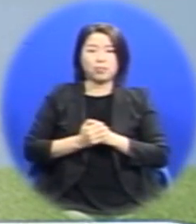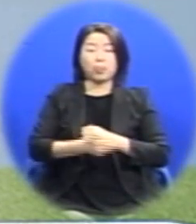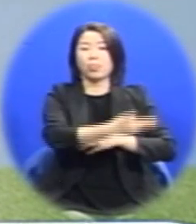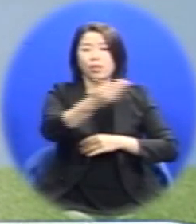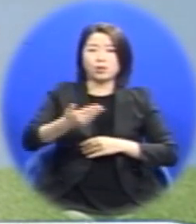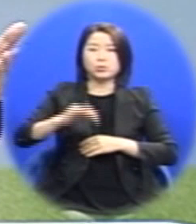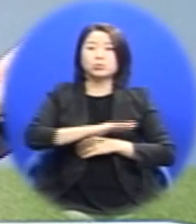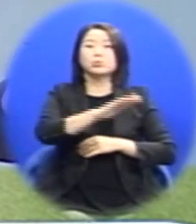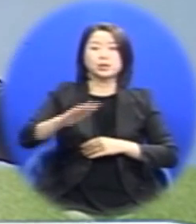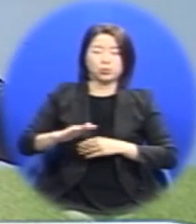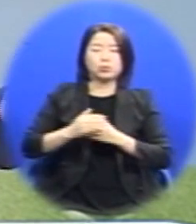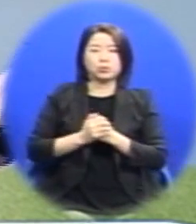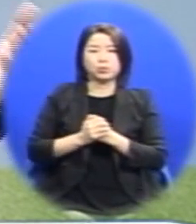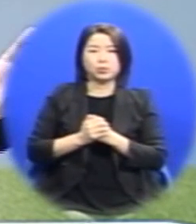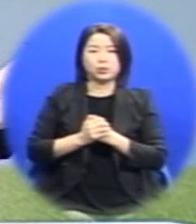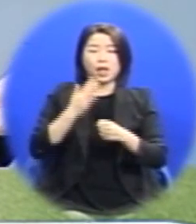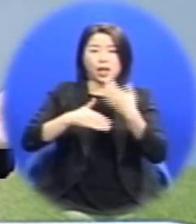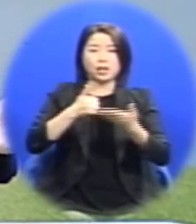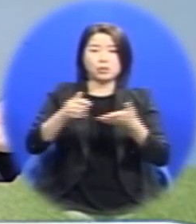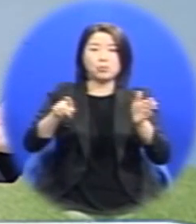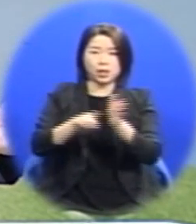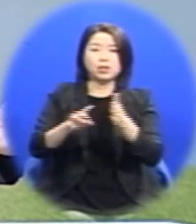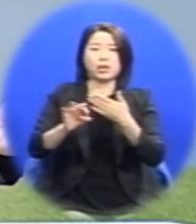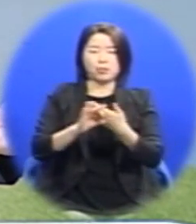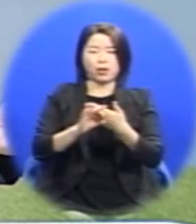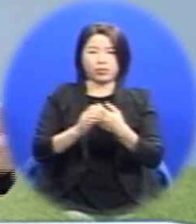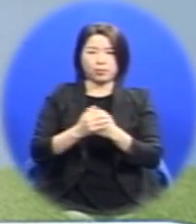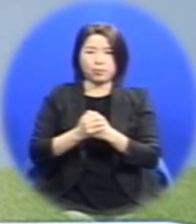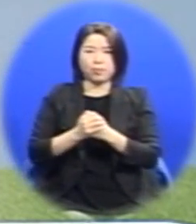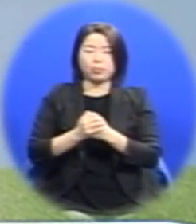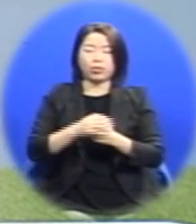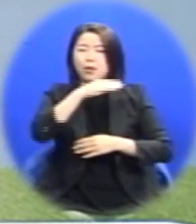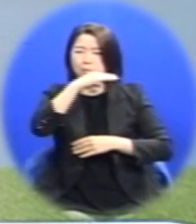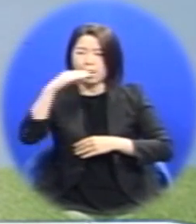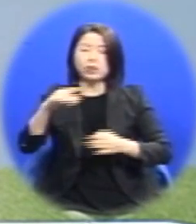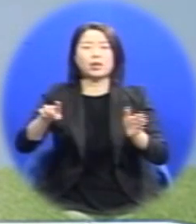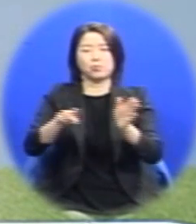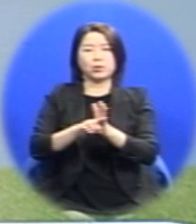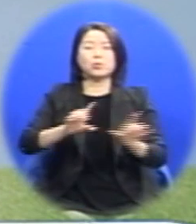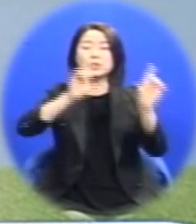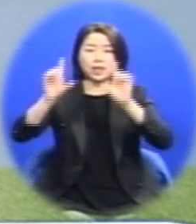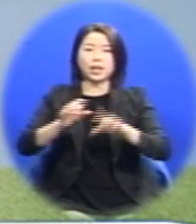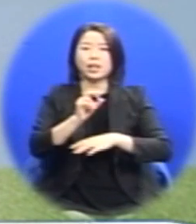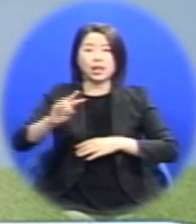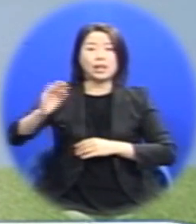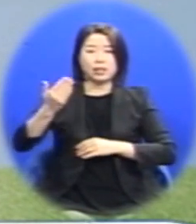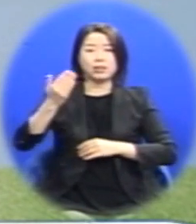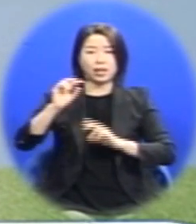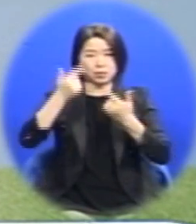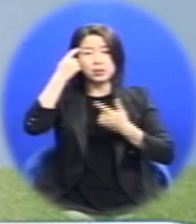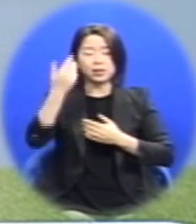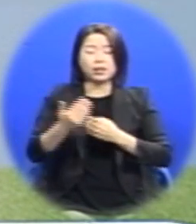여러분, 우리도 하나님을 믿는다면 좀 제대로 믿고 살아야 될 거